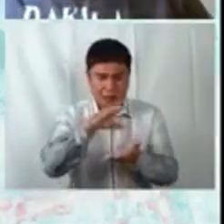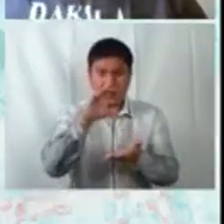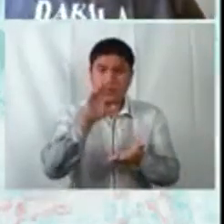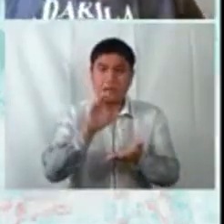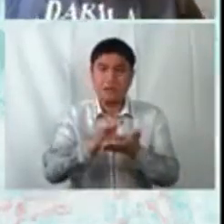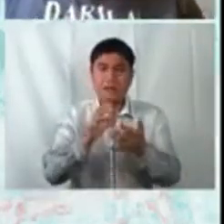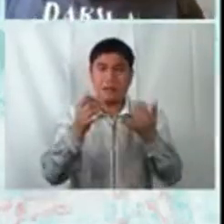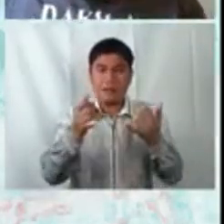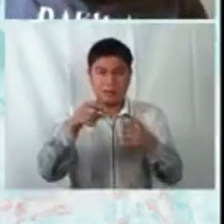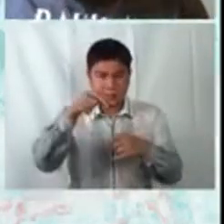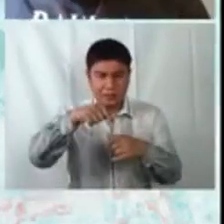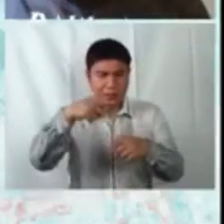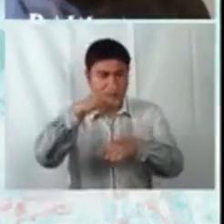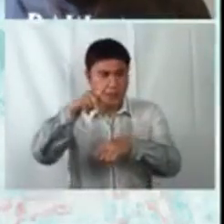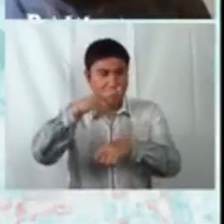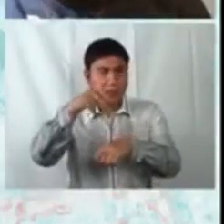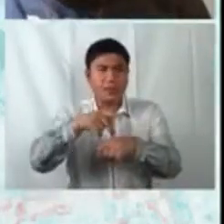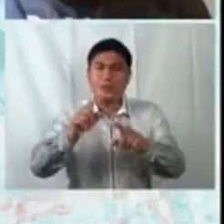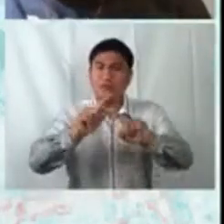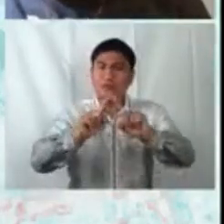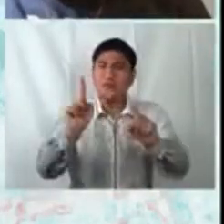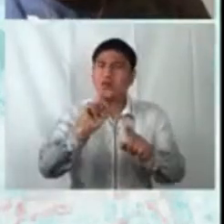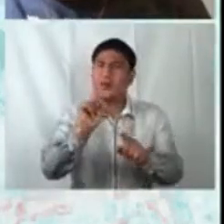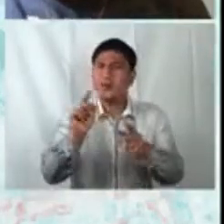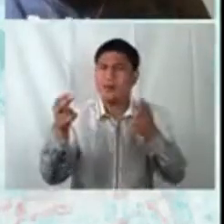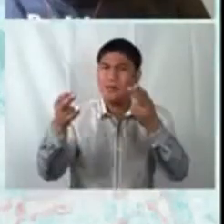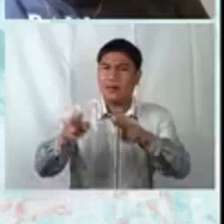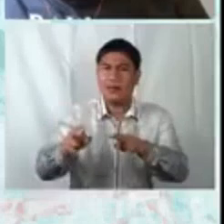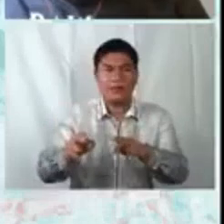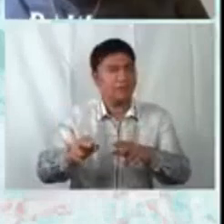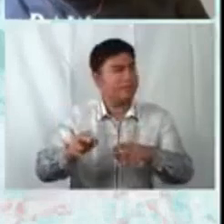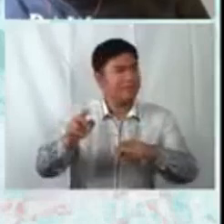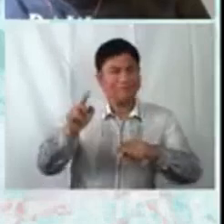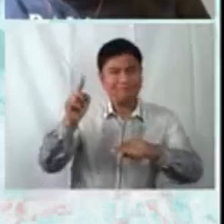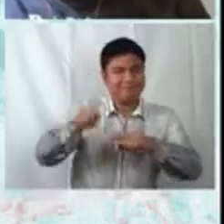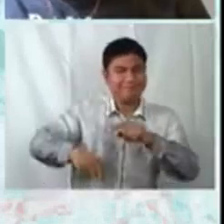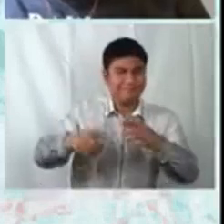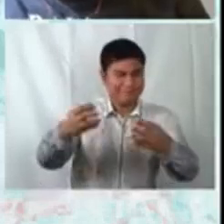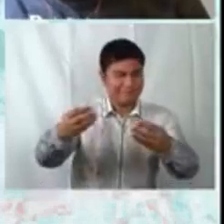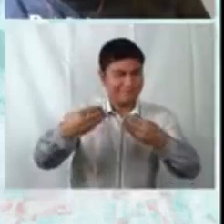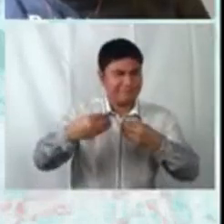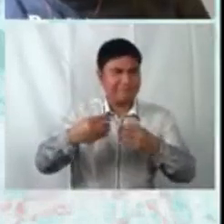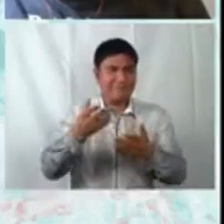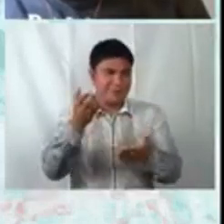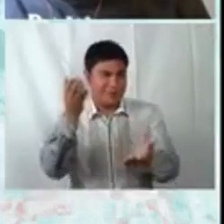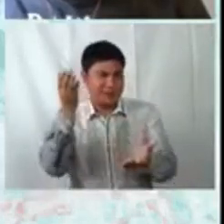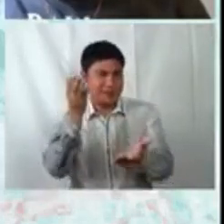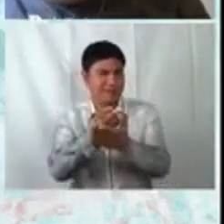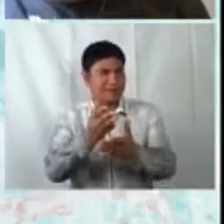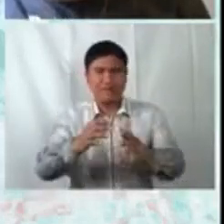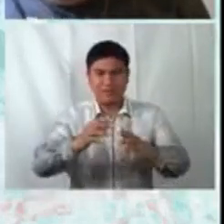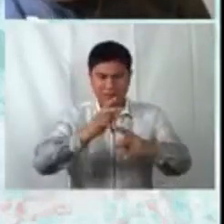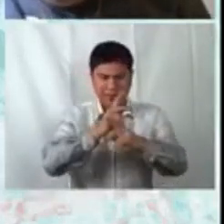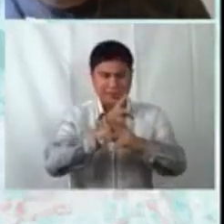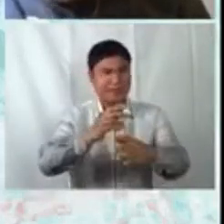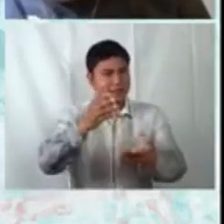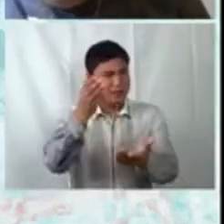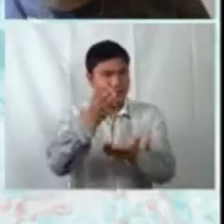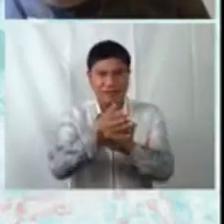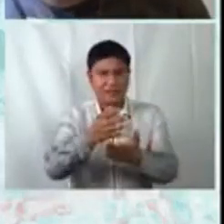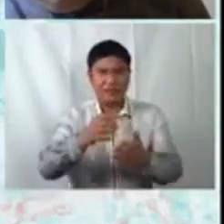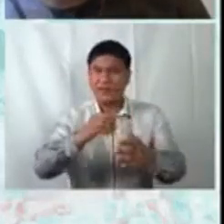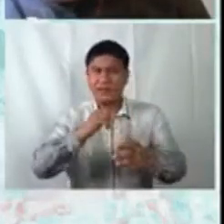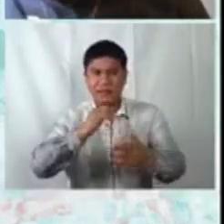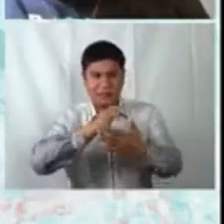bansa. Pero ang nangyari po, hindi ho ibinigay sa atin. Pinatigil pa tayo at hindi pinapasok sa Intramuros. Pinatigil